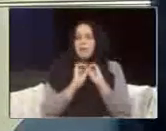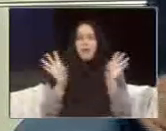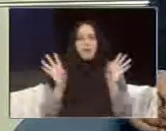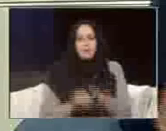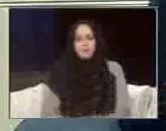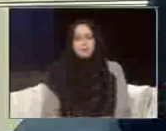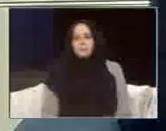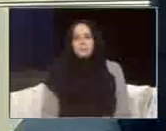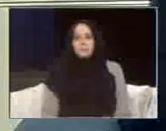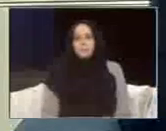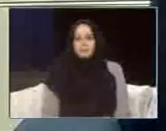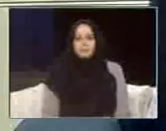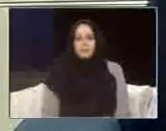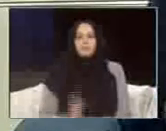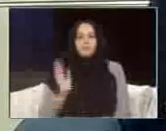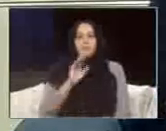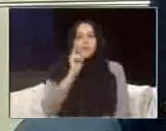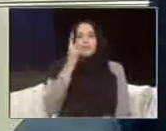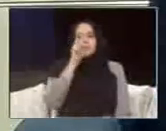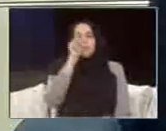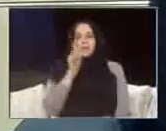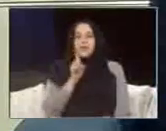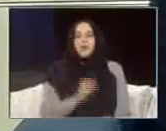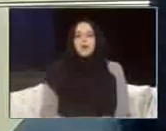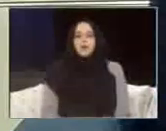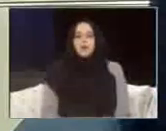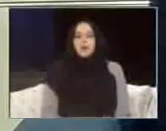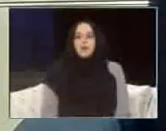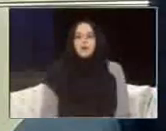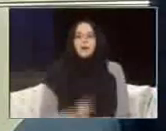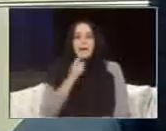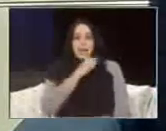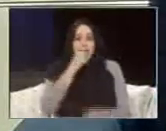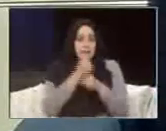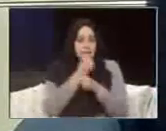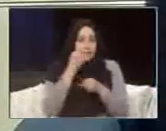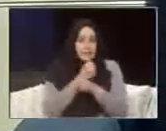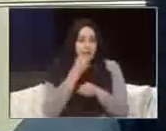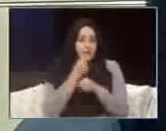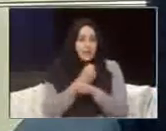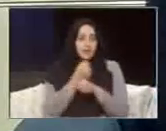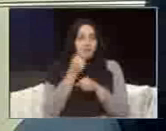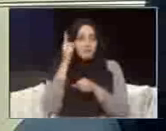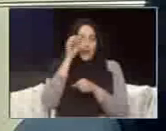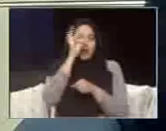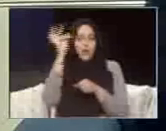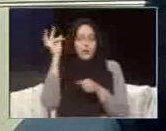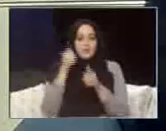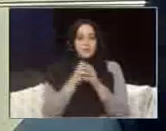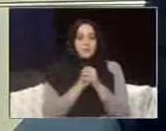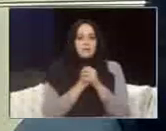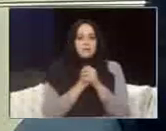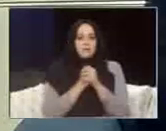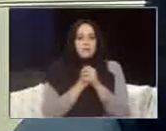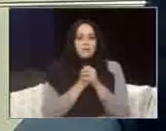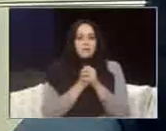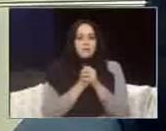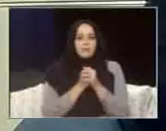الله واضح. والسؤال الثاني لو كان نخدم ماني خدامة هنا في فرنسا وعندي عرس